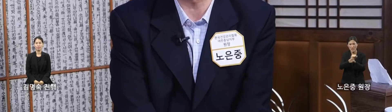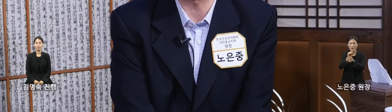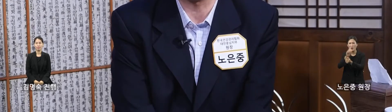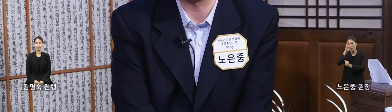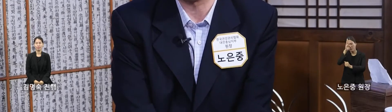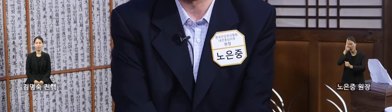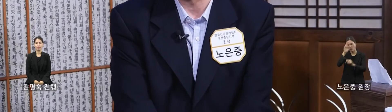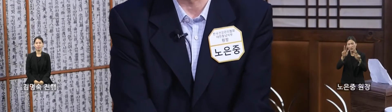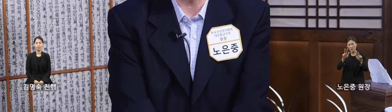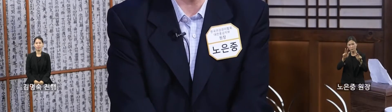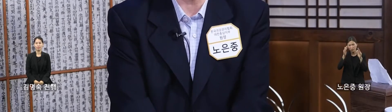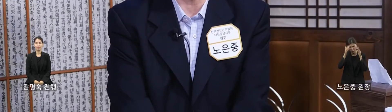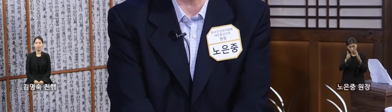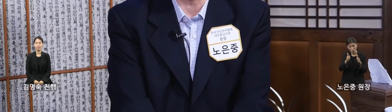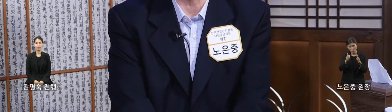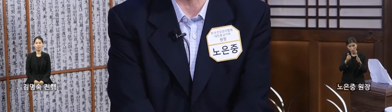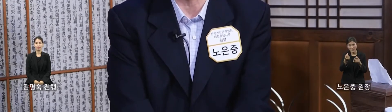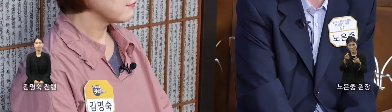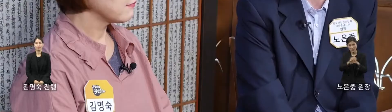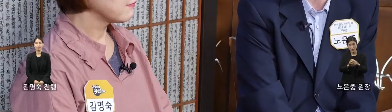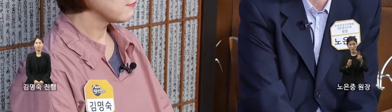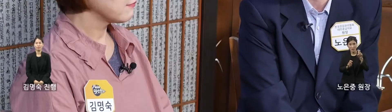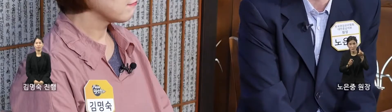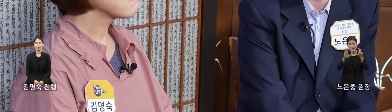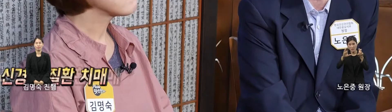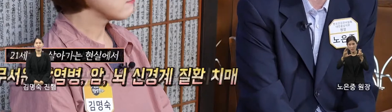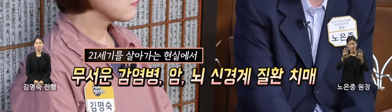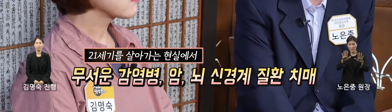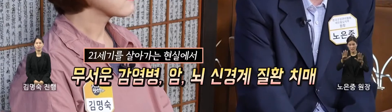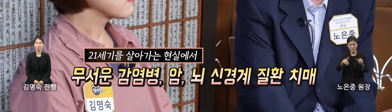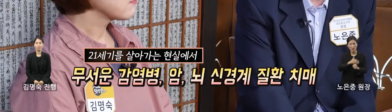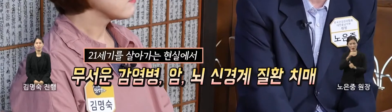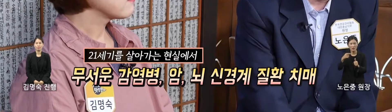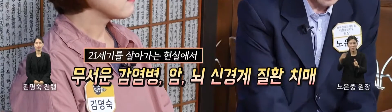되는 현실이지만 21세기를 살아가는 저희 현실은